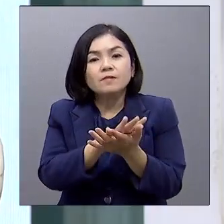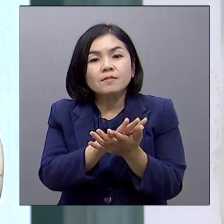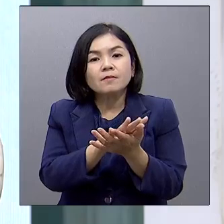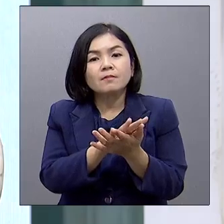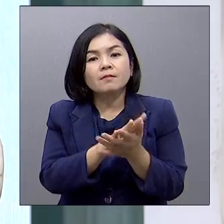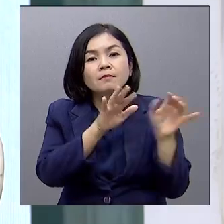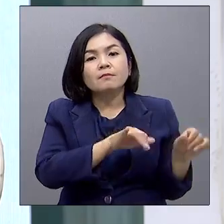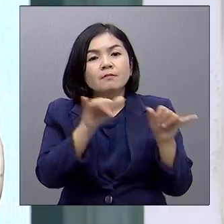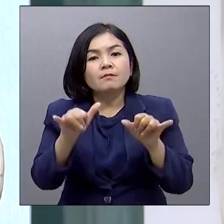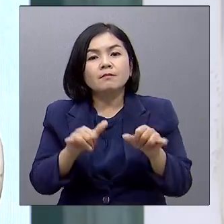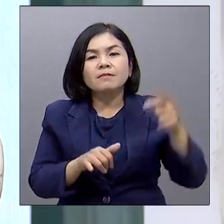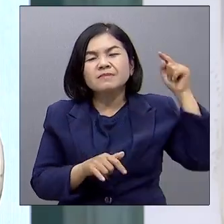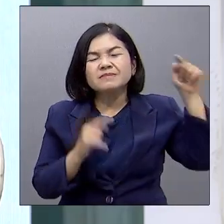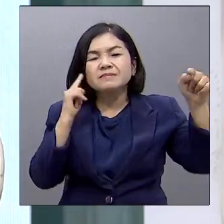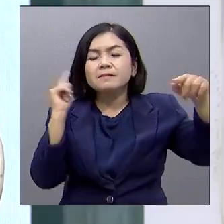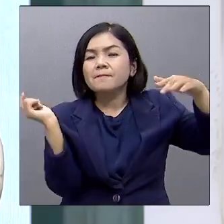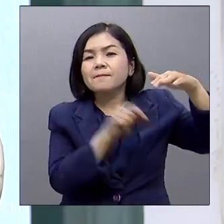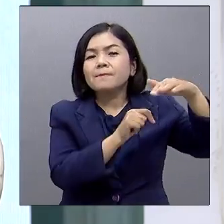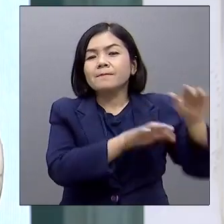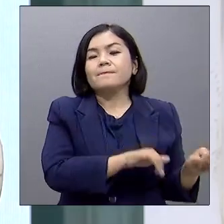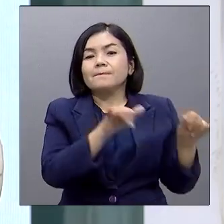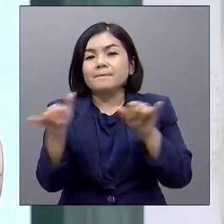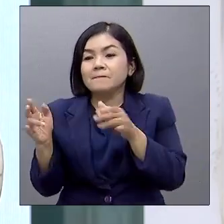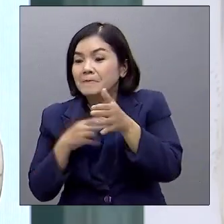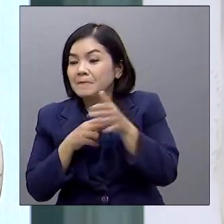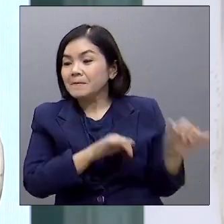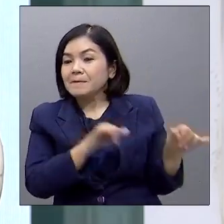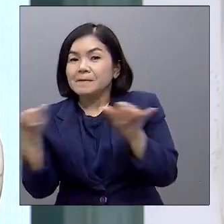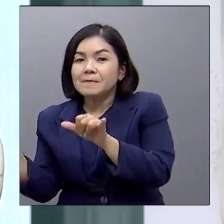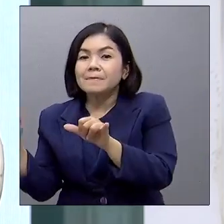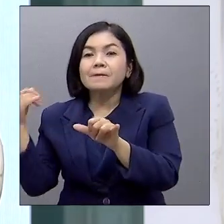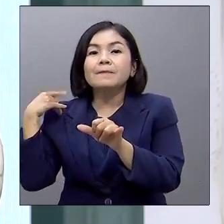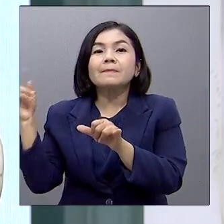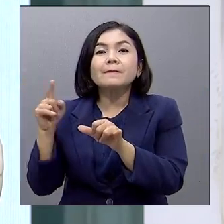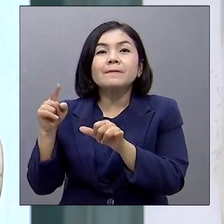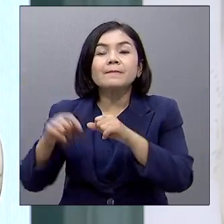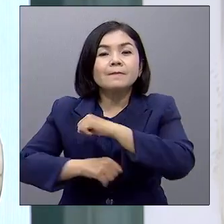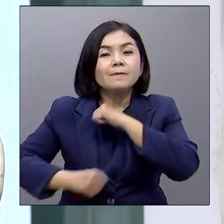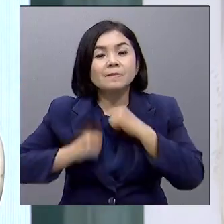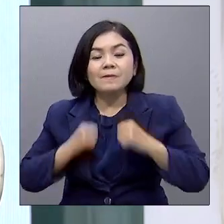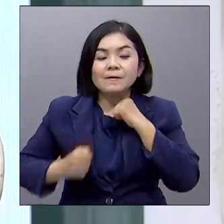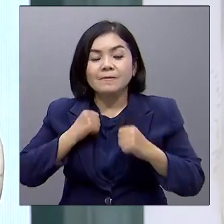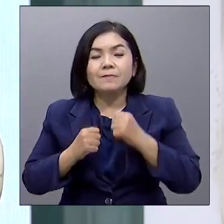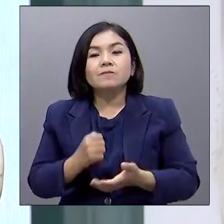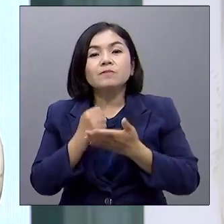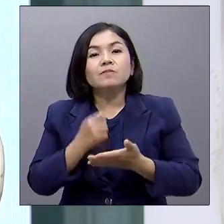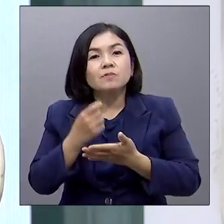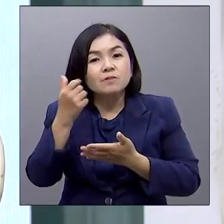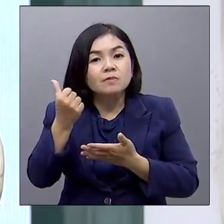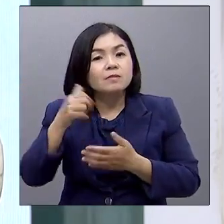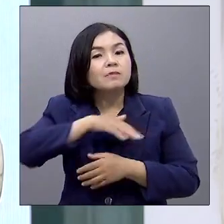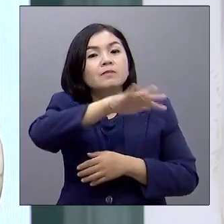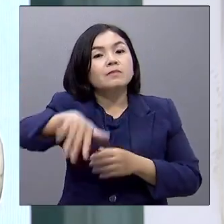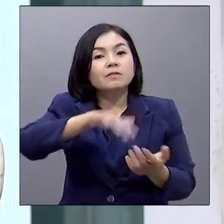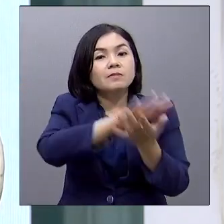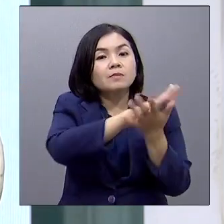นะคะเพาะกดออนหมดเวลาแล้ว หเด็ต้องเกี่งไปเรีนอชเขาบ้ตัวนี้ มันก็น่าจะช่วยได้แตกไม่ทลาบบโดยทั่วไป